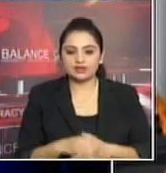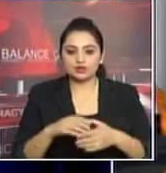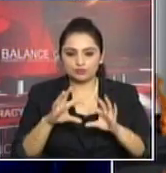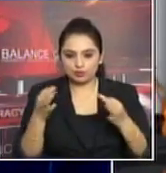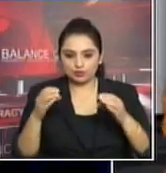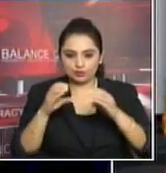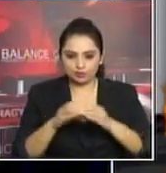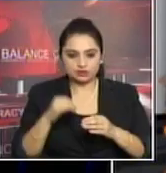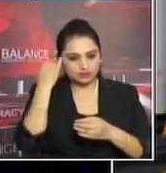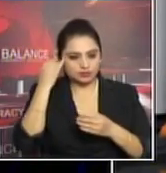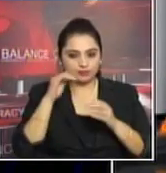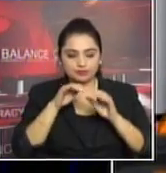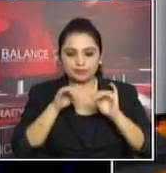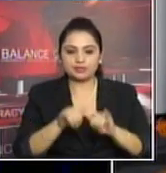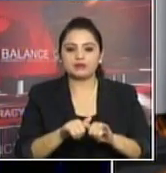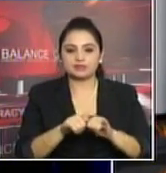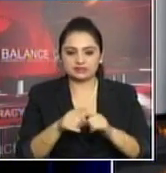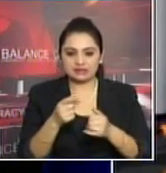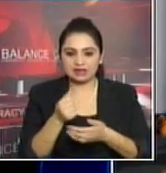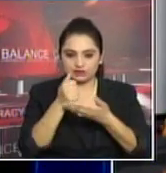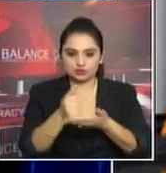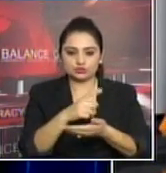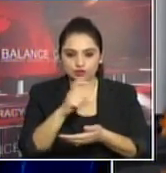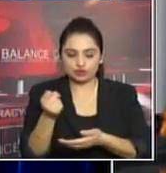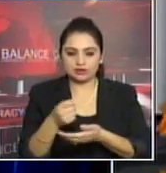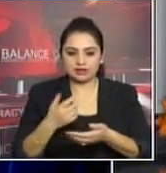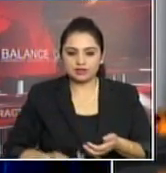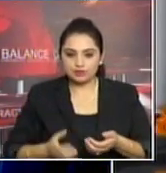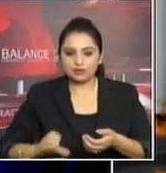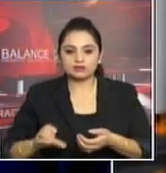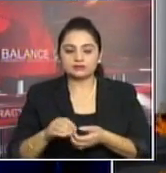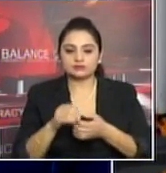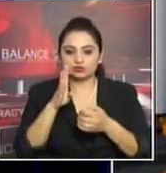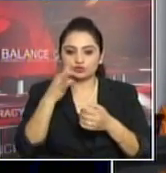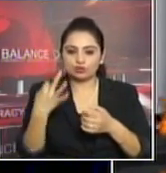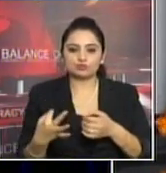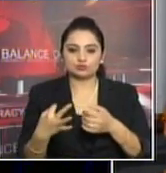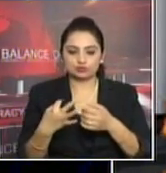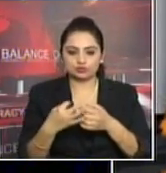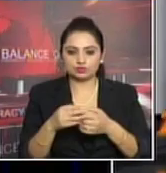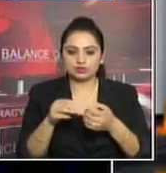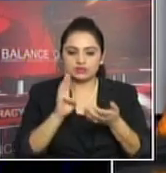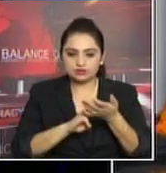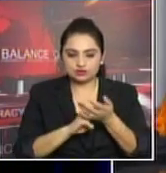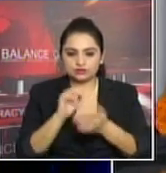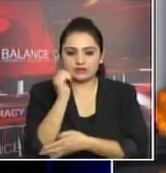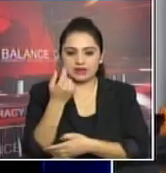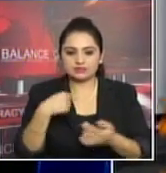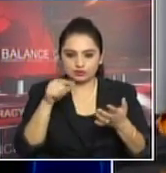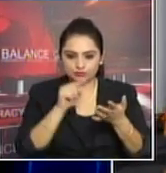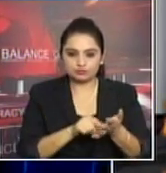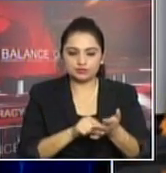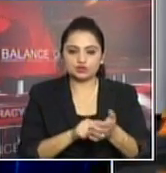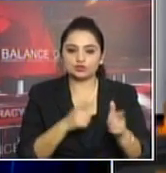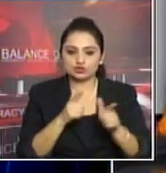बहुपक्षीय प्राविधिक तथा आर्थिक सहयोगका लागि बंगाल खाडीको प्रयास बिमिस्टेकको चौथो शिखर सम्मेलनमा उठेको सदस्य राष्ट्रबीचको सैन्य अभ्यासको